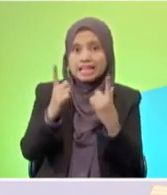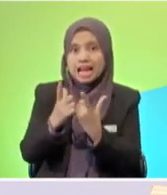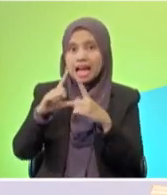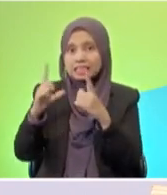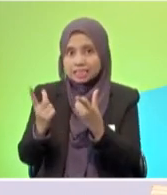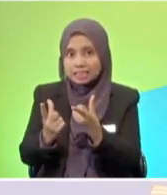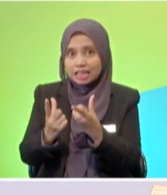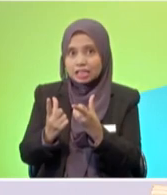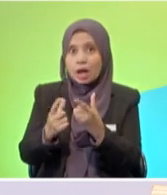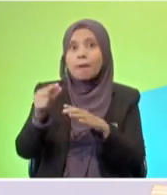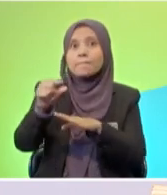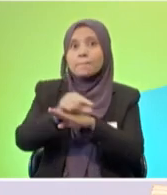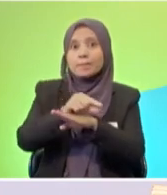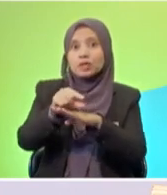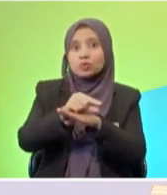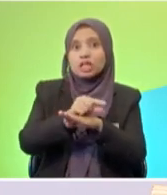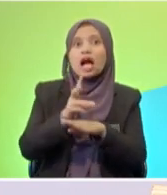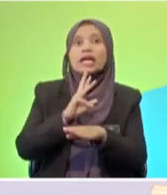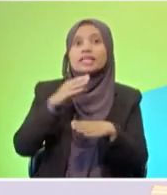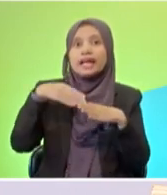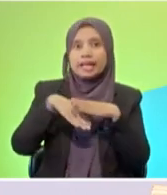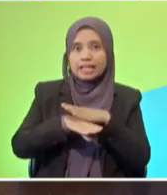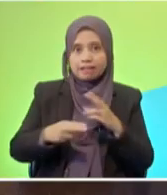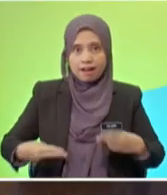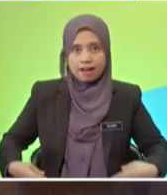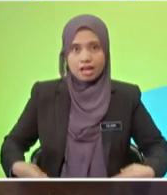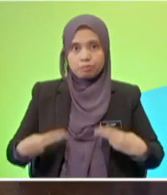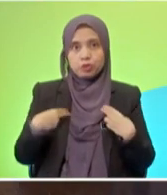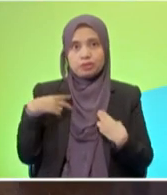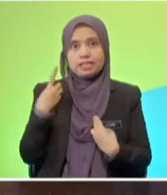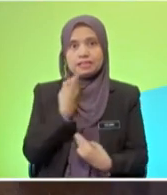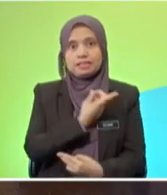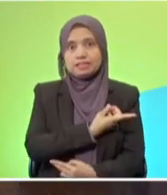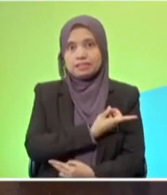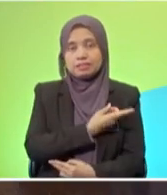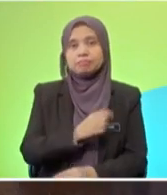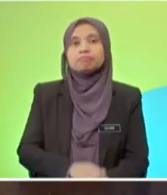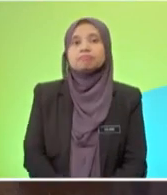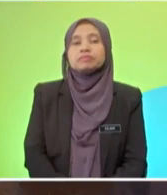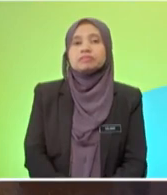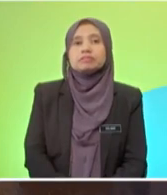adab penggunaan air dalam kehidupan itu yang bakal kita